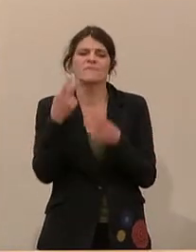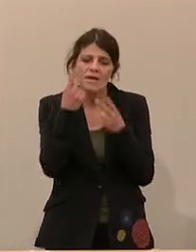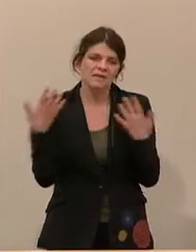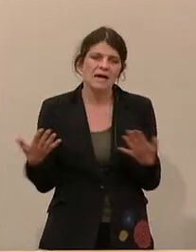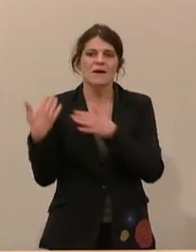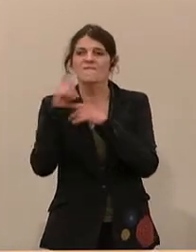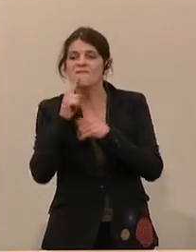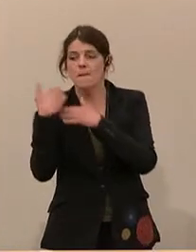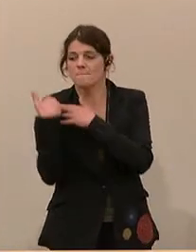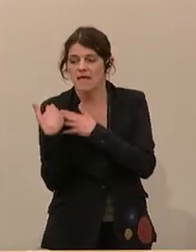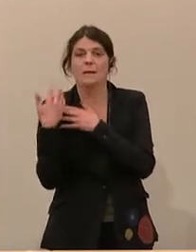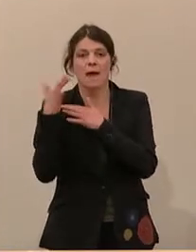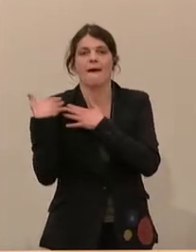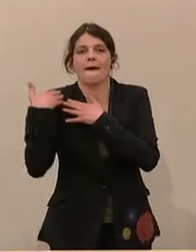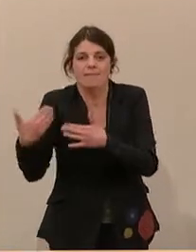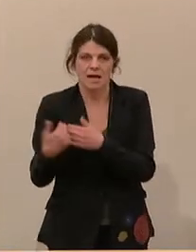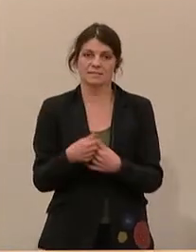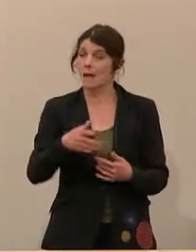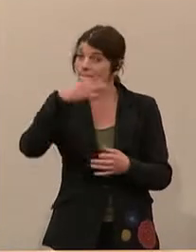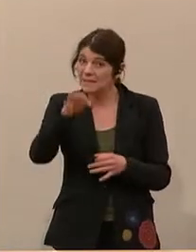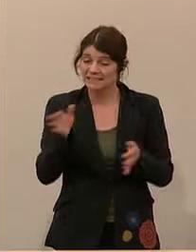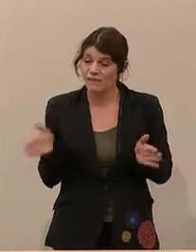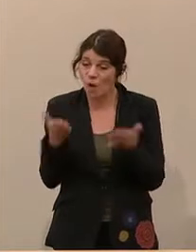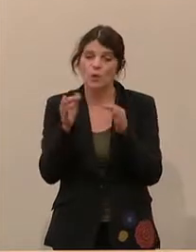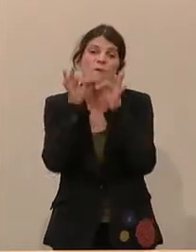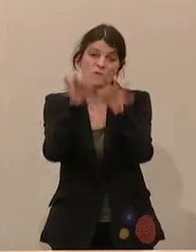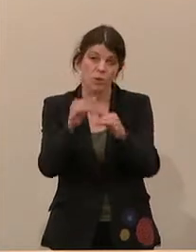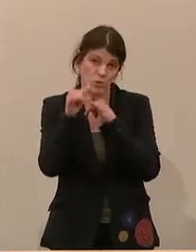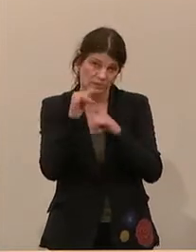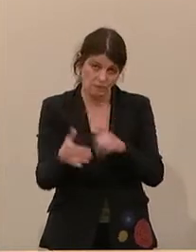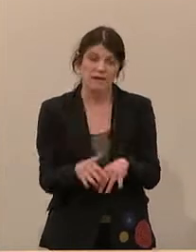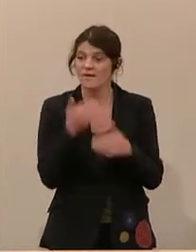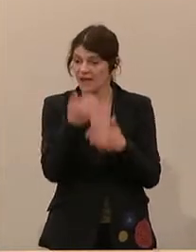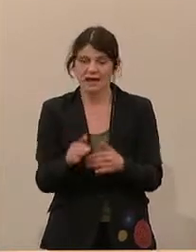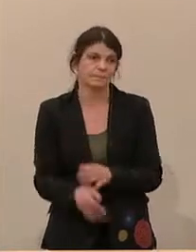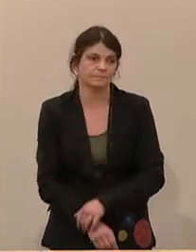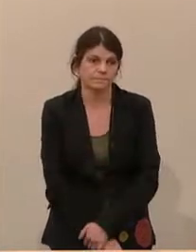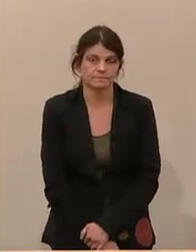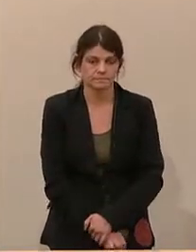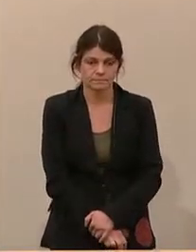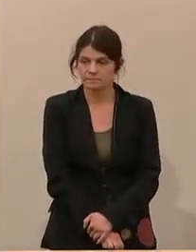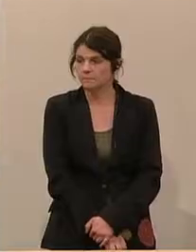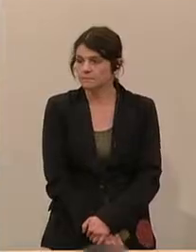belasten, mehr entlasten ist die beste Förderung, die der Tourismus nur erfahren kann. Danke vielmals.